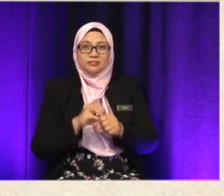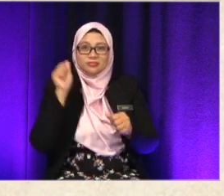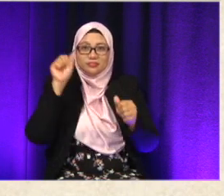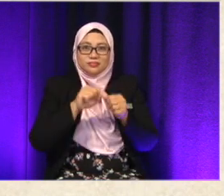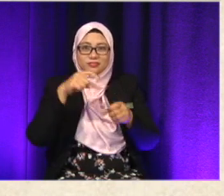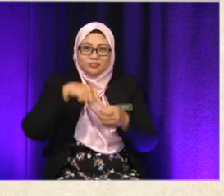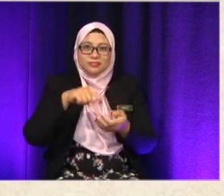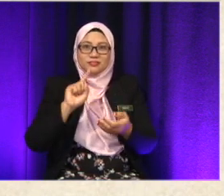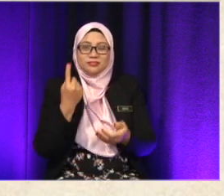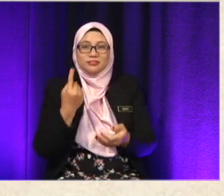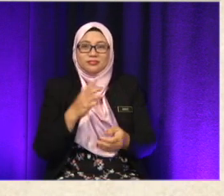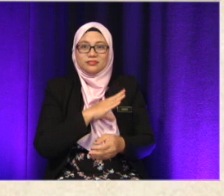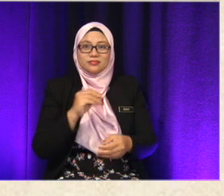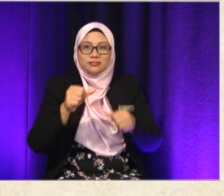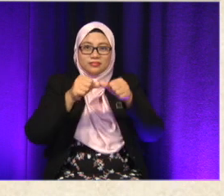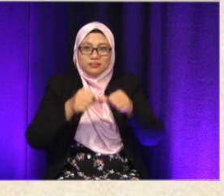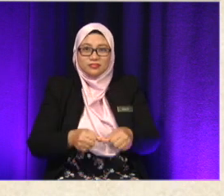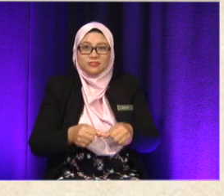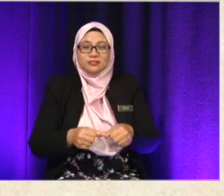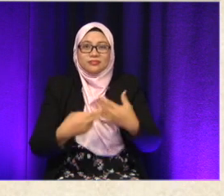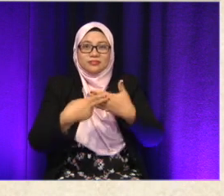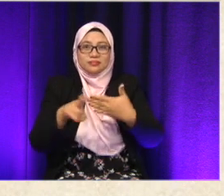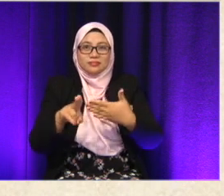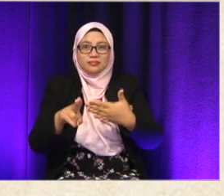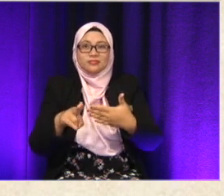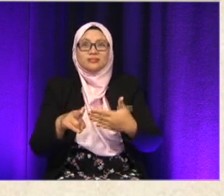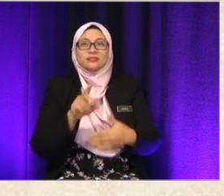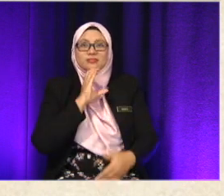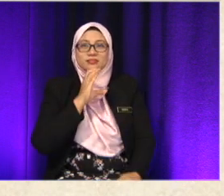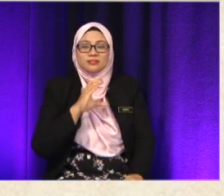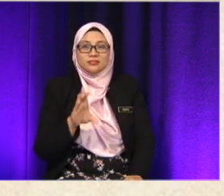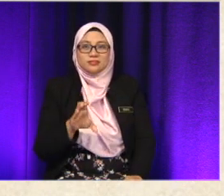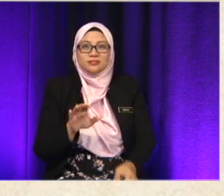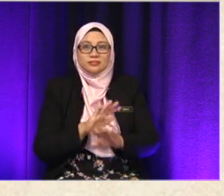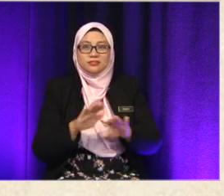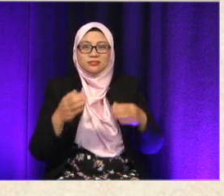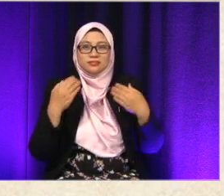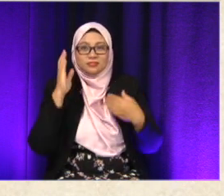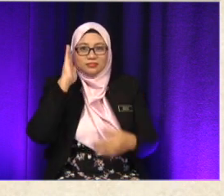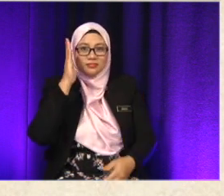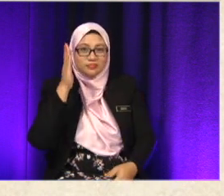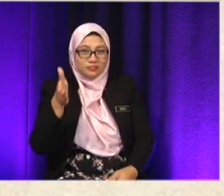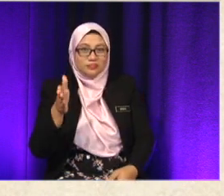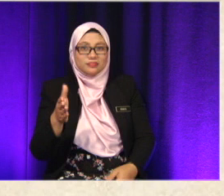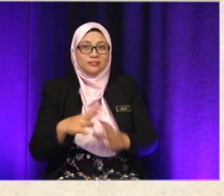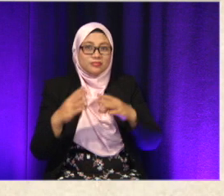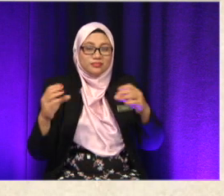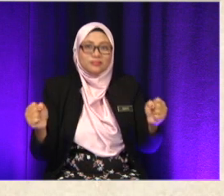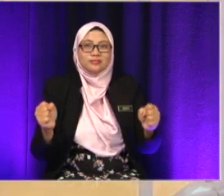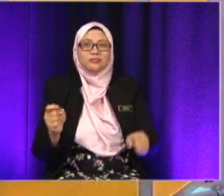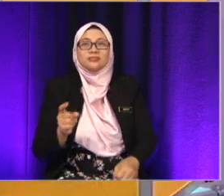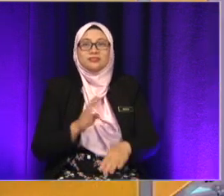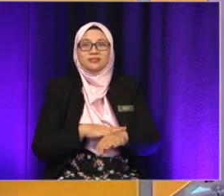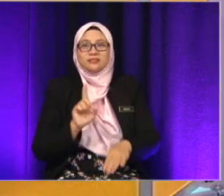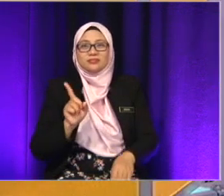yang dihantar pada belalih tidak akan susut pada mana-mana titik pun sahaja. Okey. Jadi dia tak akan pergi mana-mana ke mana titik.